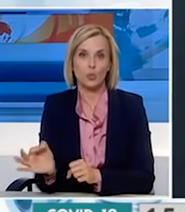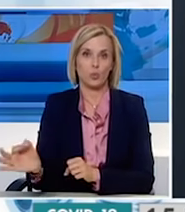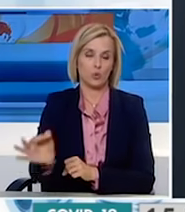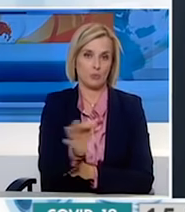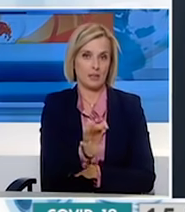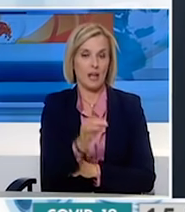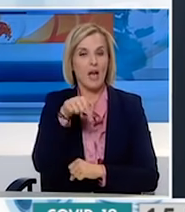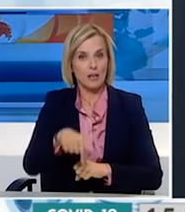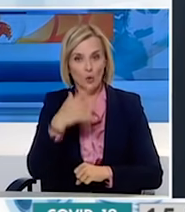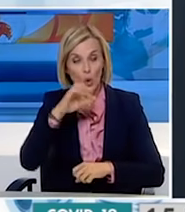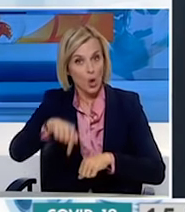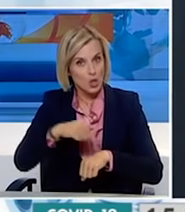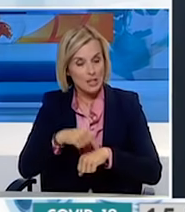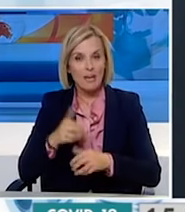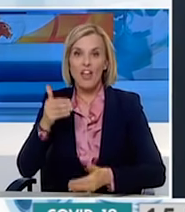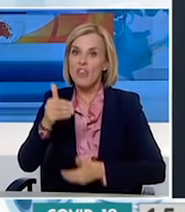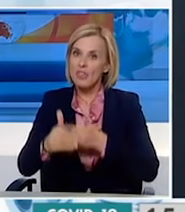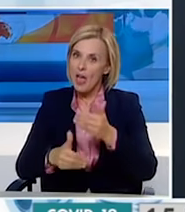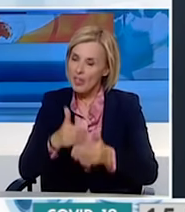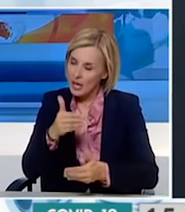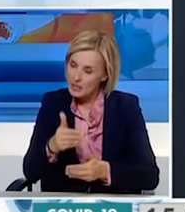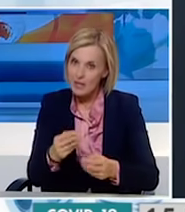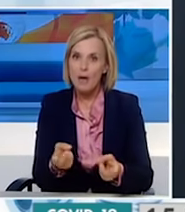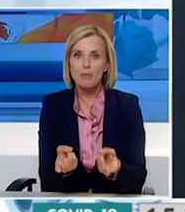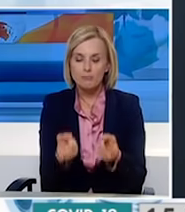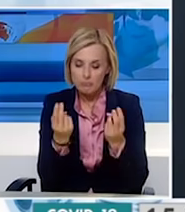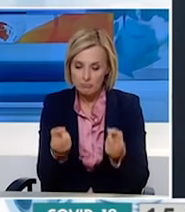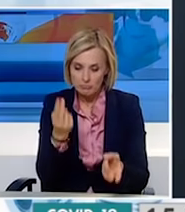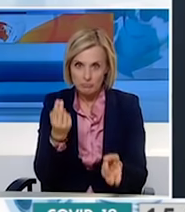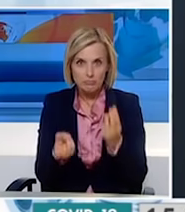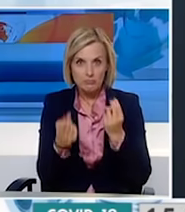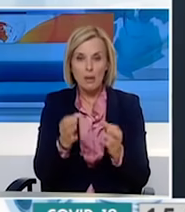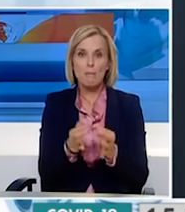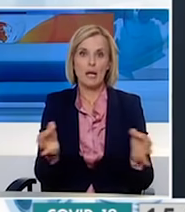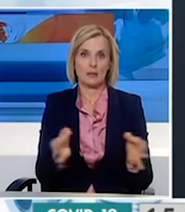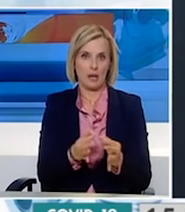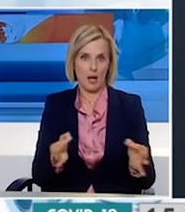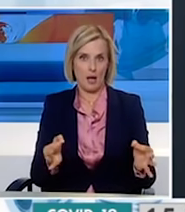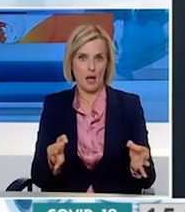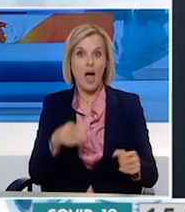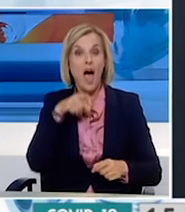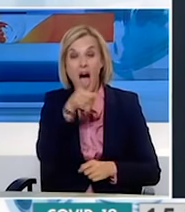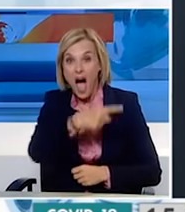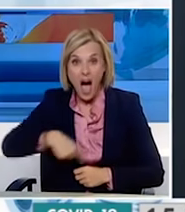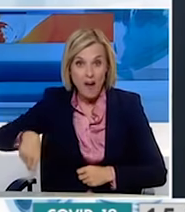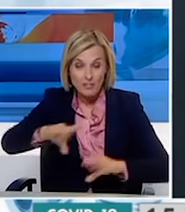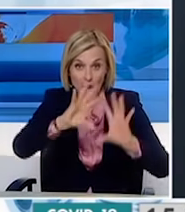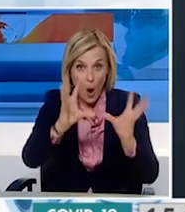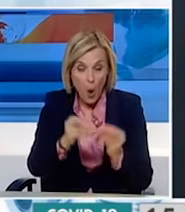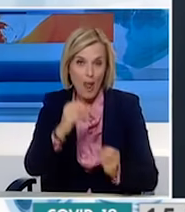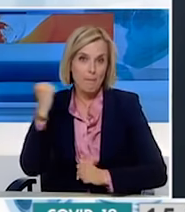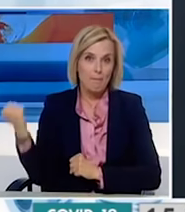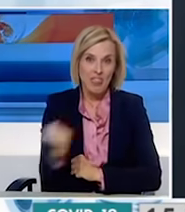σήμερα στη διαδικασία άρσης σταδιακά όλων των περιοριστικών μέτρων. Την ίδια αποφασιστικότητα, την ίδια